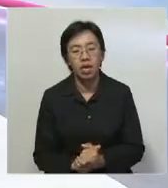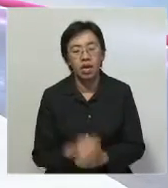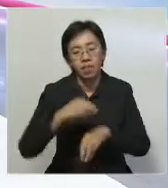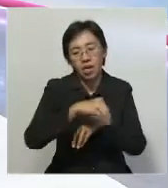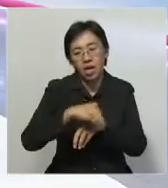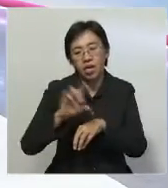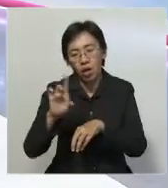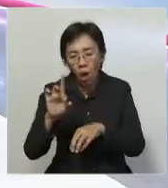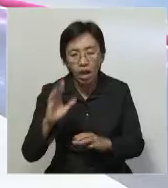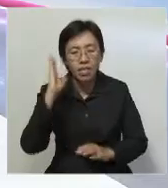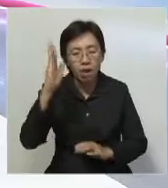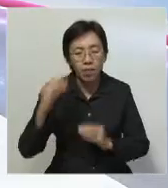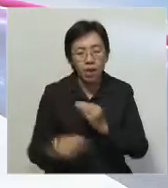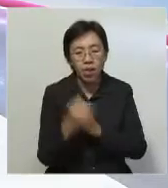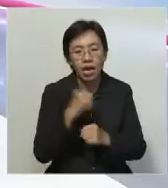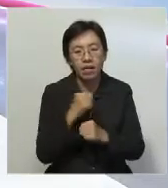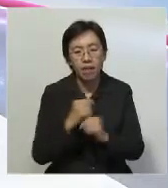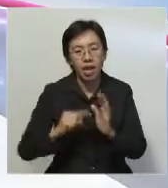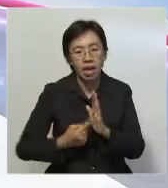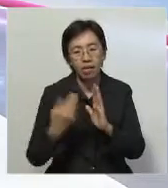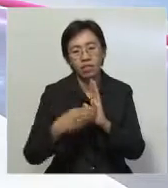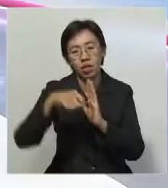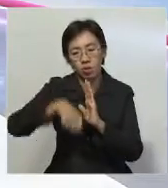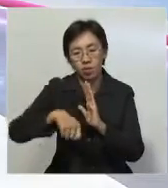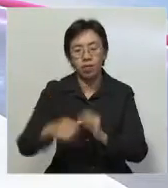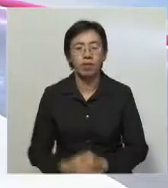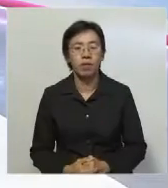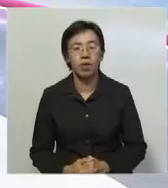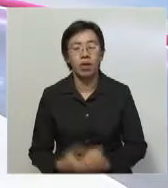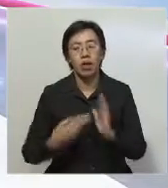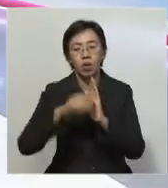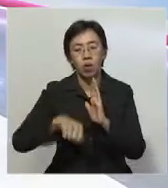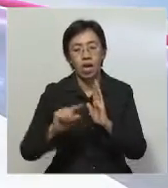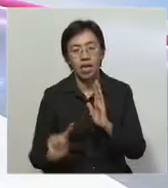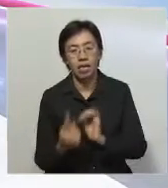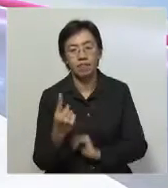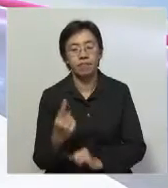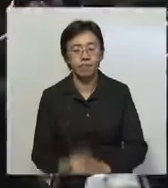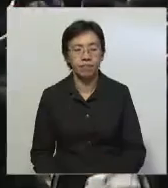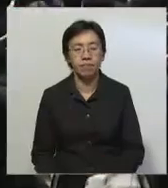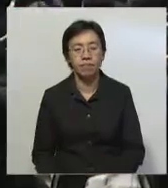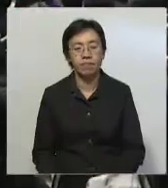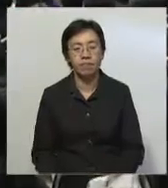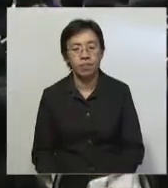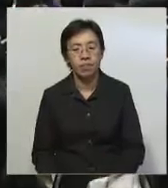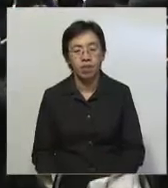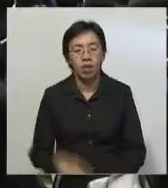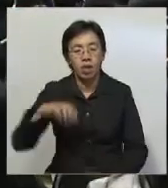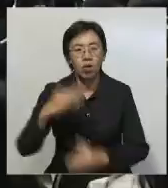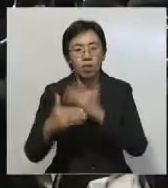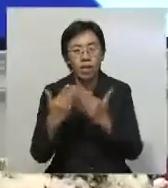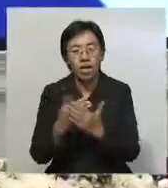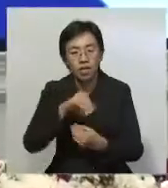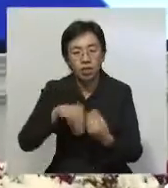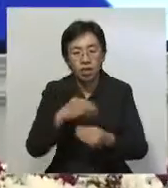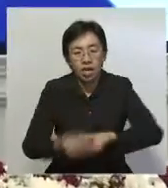ชส์สร้างอาชีพนำร่องกันก่อนที่จังหวัดนครราชสีมาค่ะเป็นจังหวัดแรกค่ะโดยกรมพัฒนาธุรกิจ